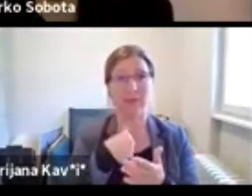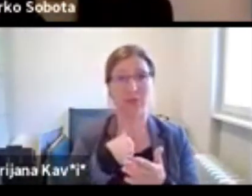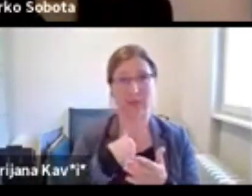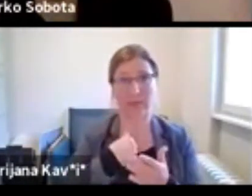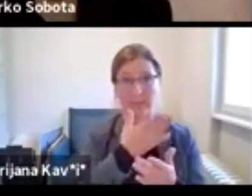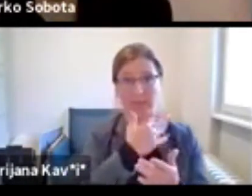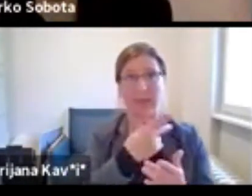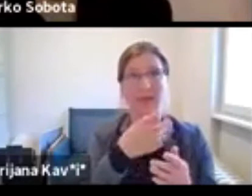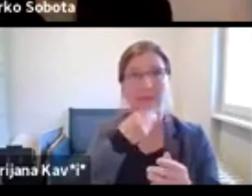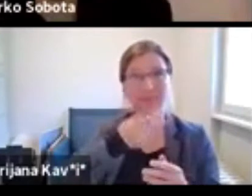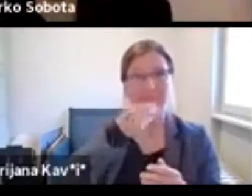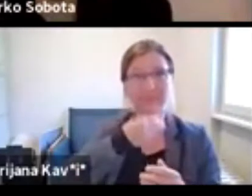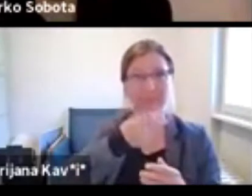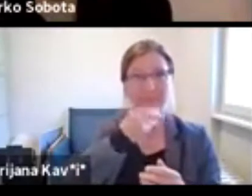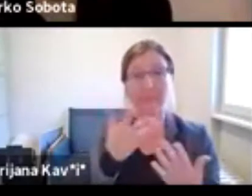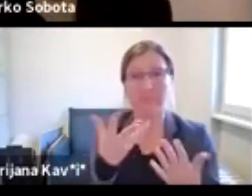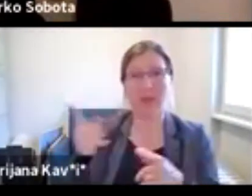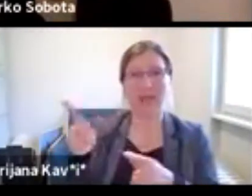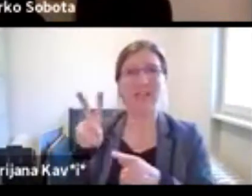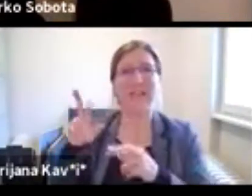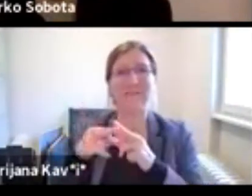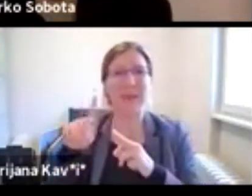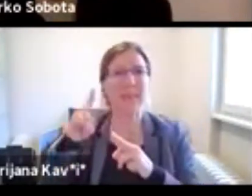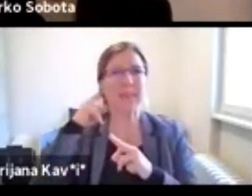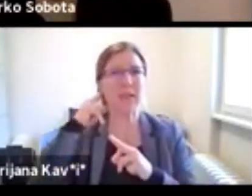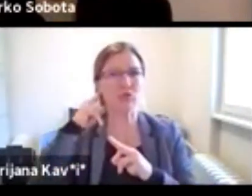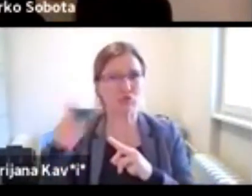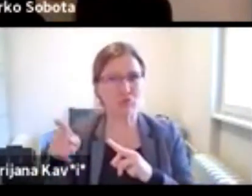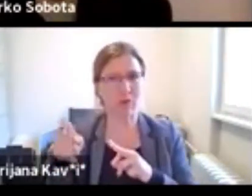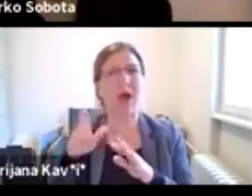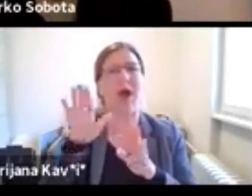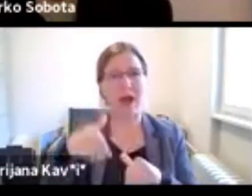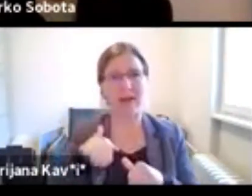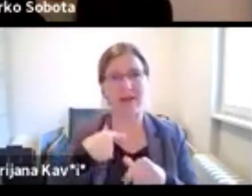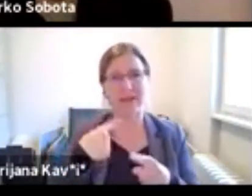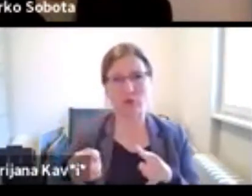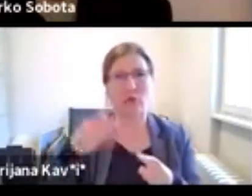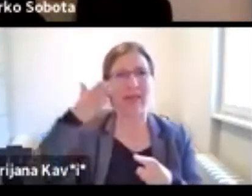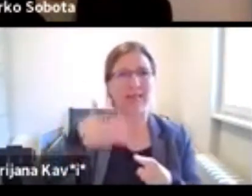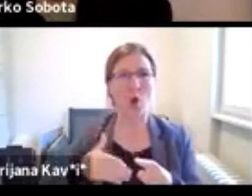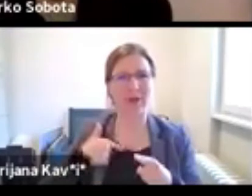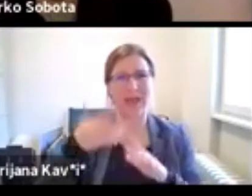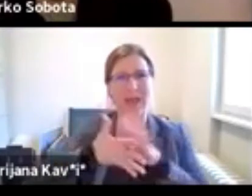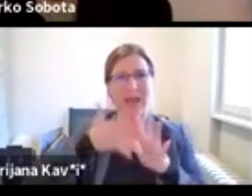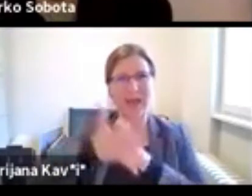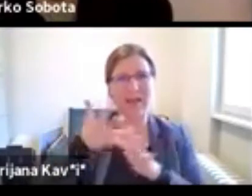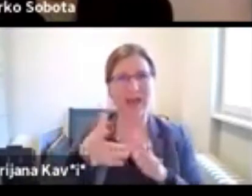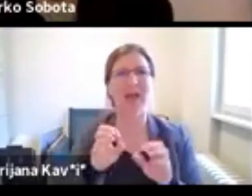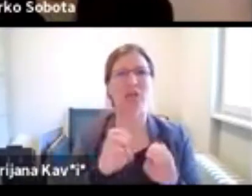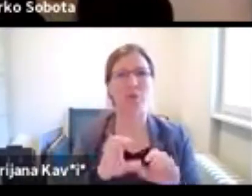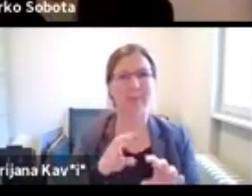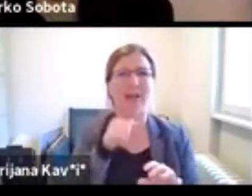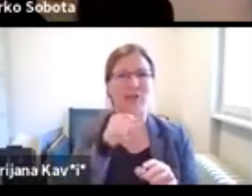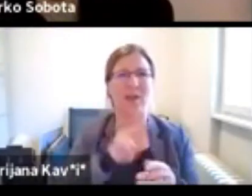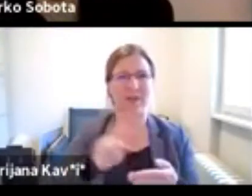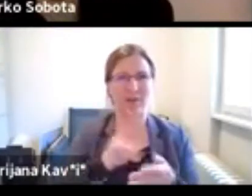nešto govorila, ništa nije značila jer Iva mene nije čula. Ali zato je tu naša Dorijana koja je tumači prevoditelj